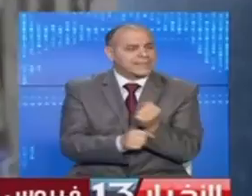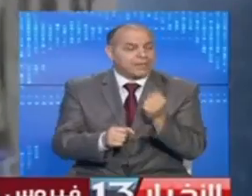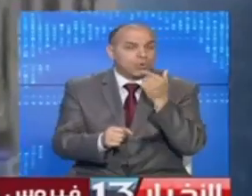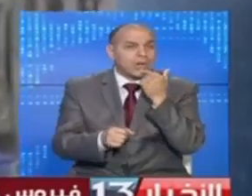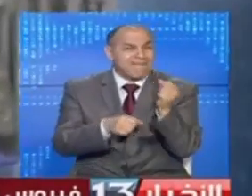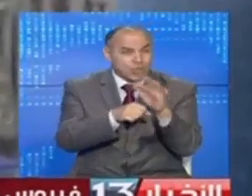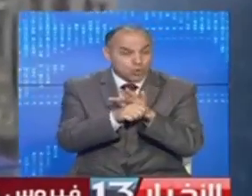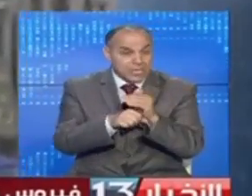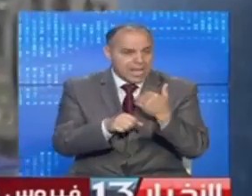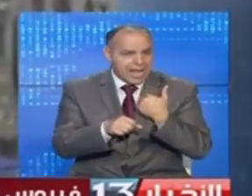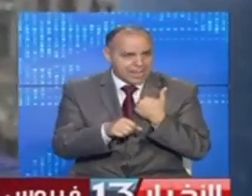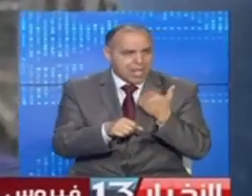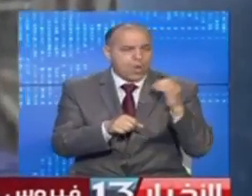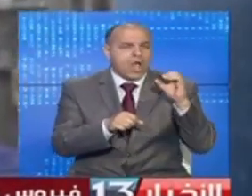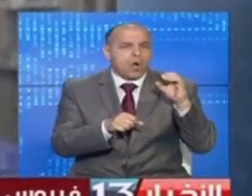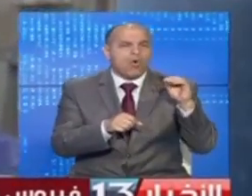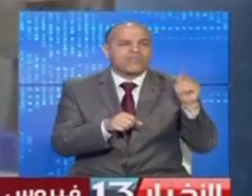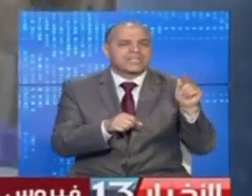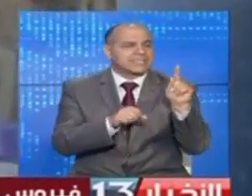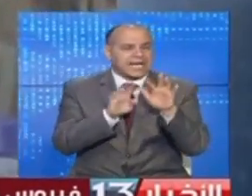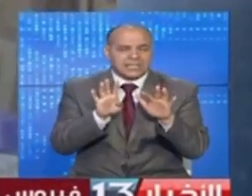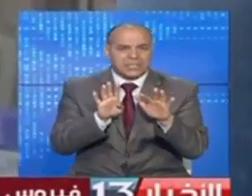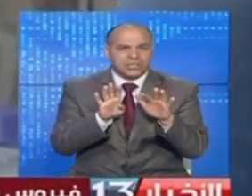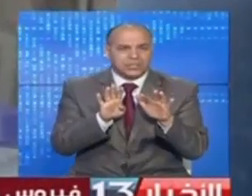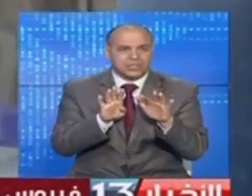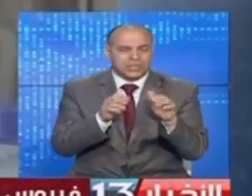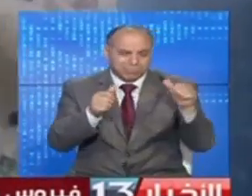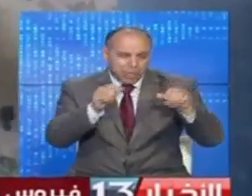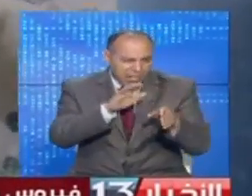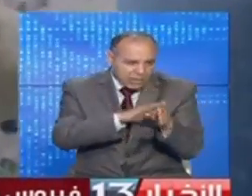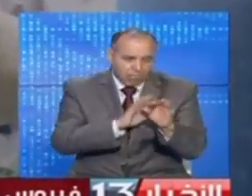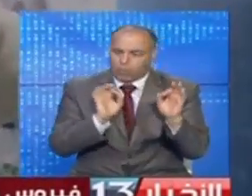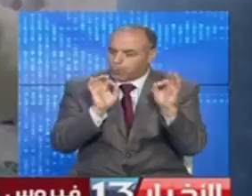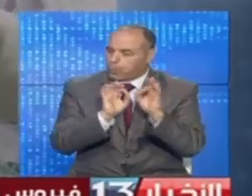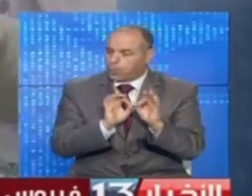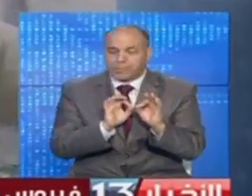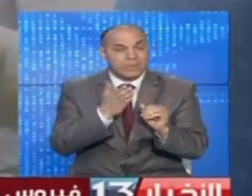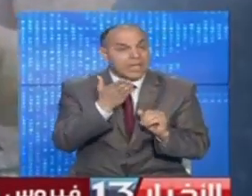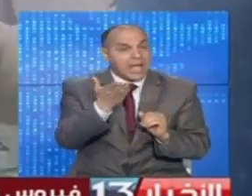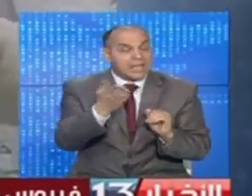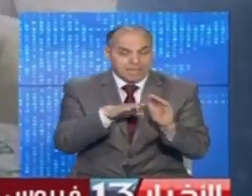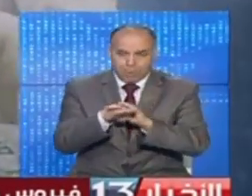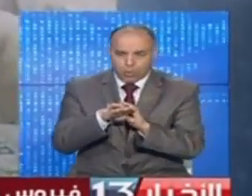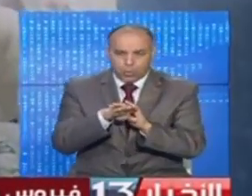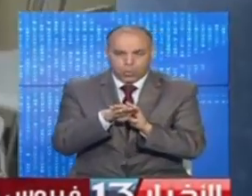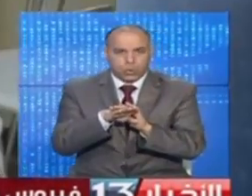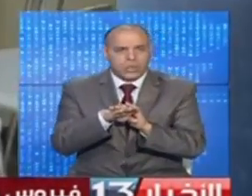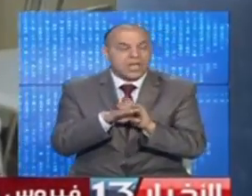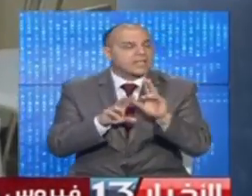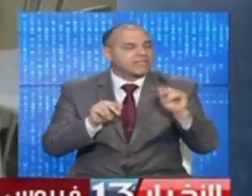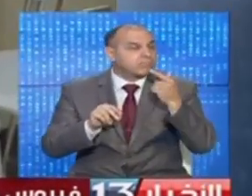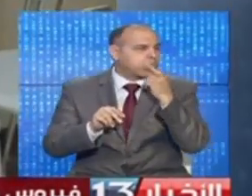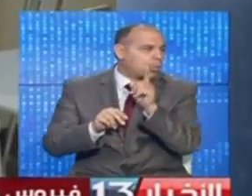يكون فيروس كورونا أو كوفيد-19 صادرا عن المختبر ومتسربا منه. وفي هذا السياق انتقد المصدر